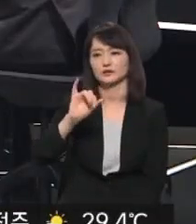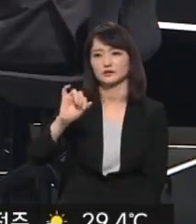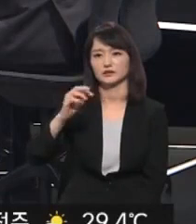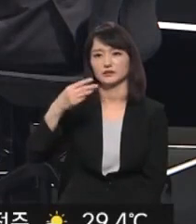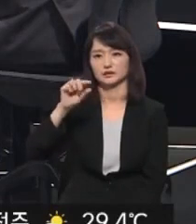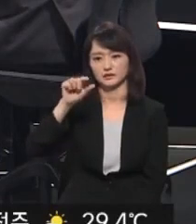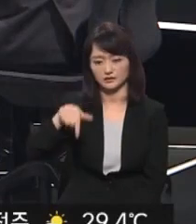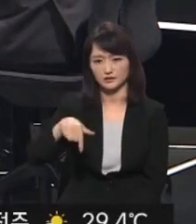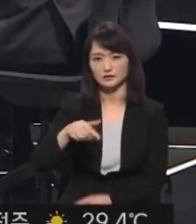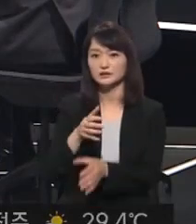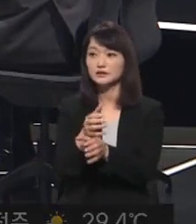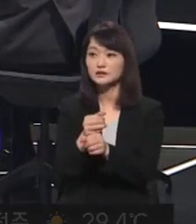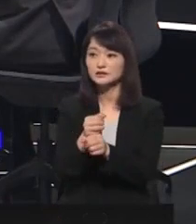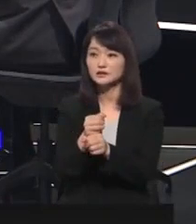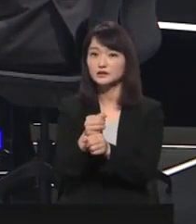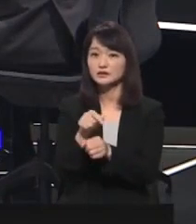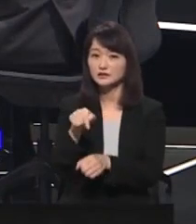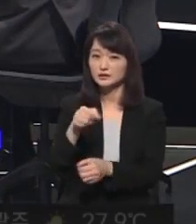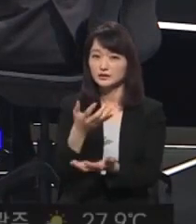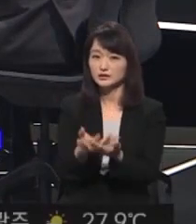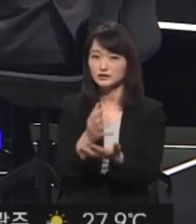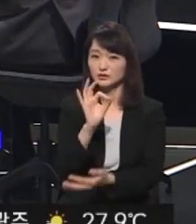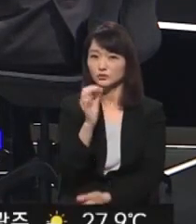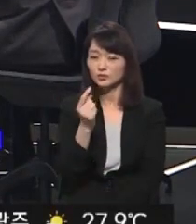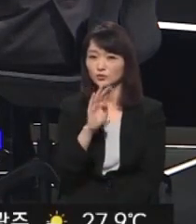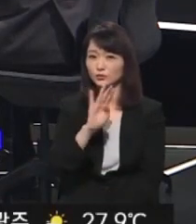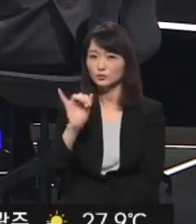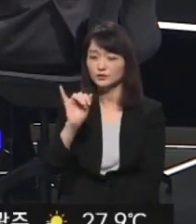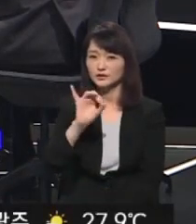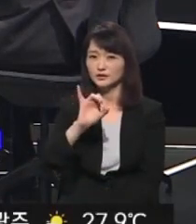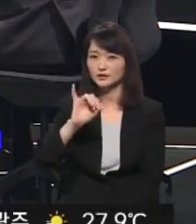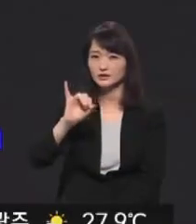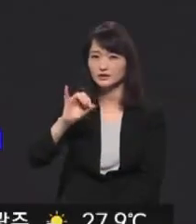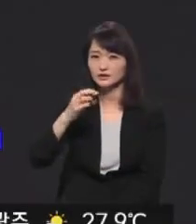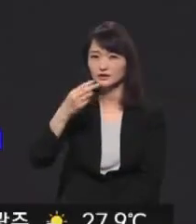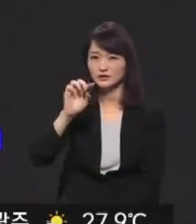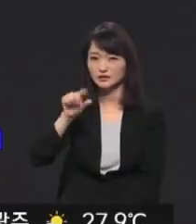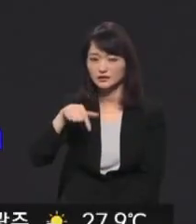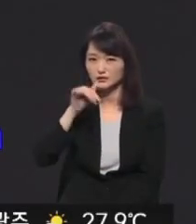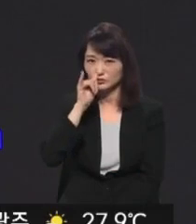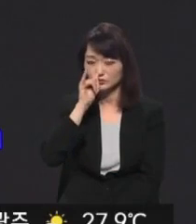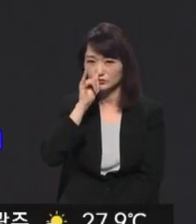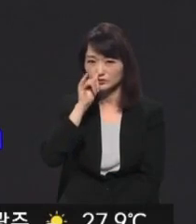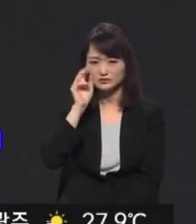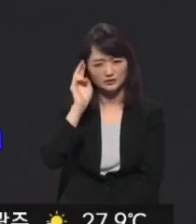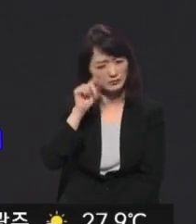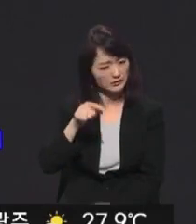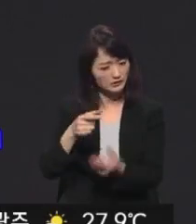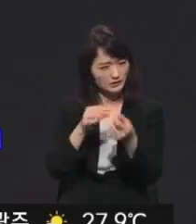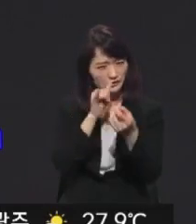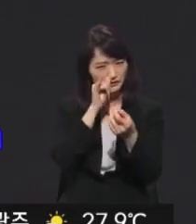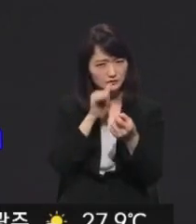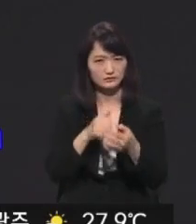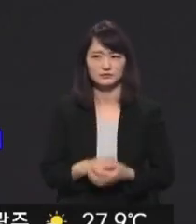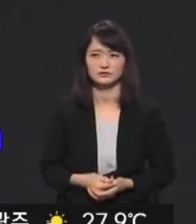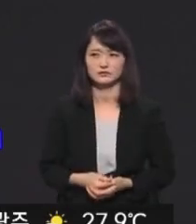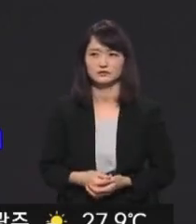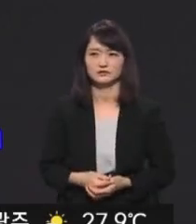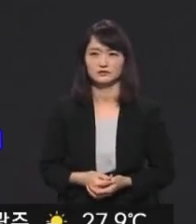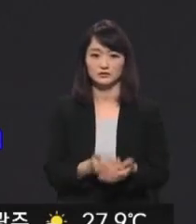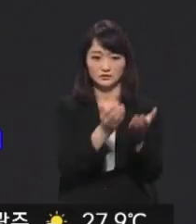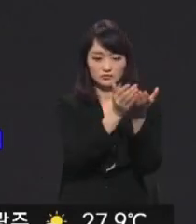처음에는 좀 모빌 아낄 수도 있겠다 생각이 들었어요 이렇게까지 할까 설마하니 이런 생각이 들었는데 이게 무슨 배